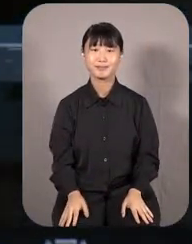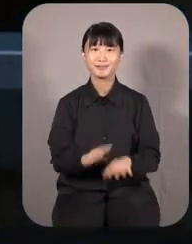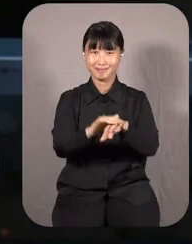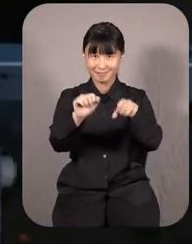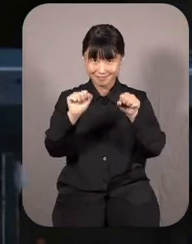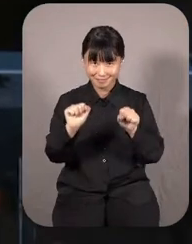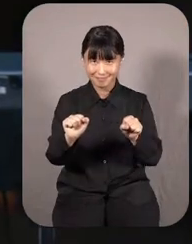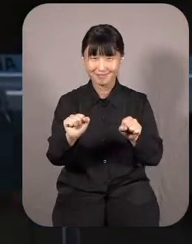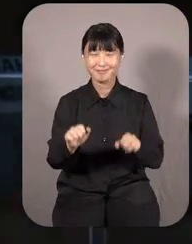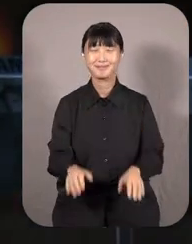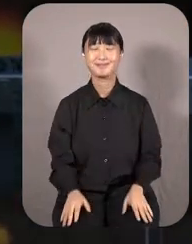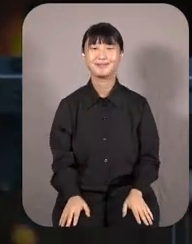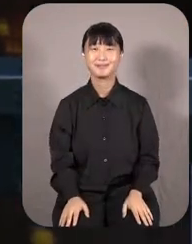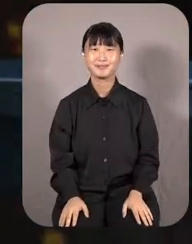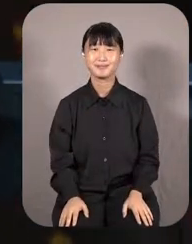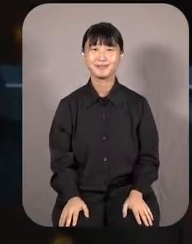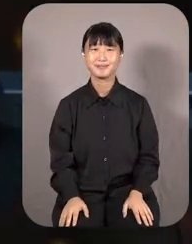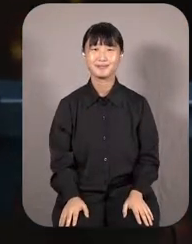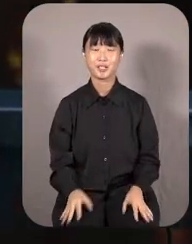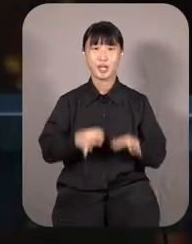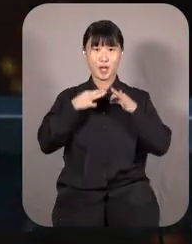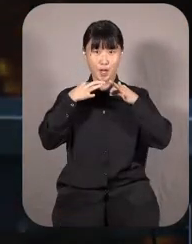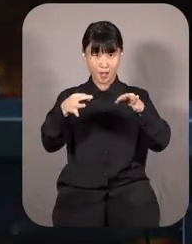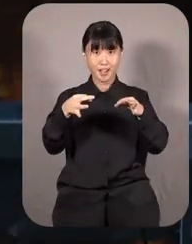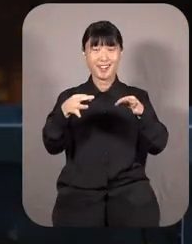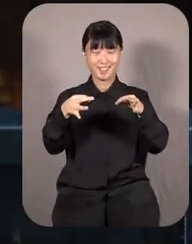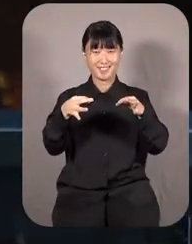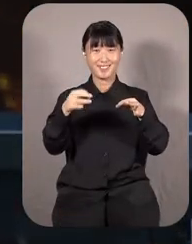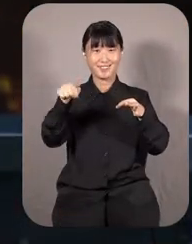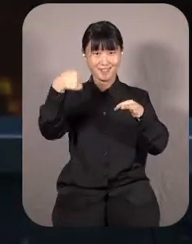반갑습니다. 구원하게 치고 시작할까요?